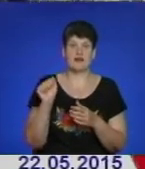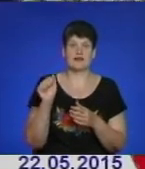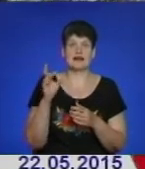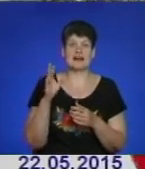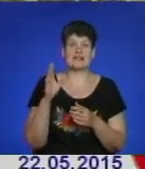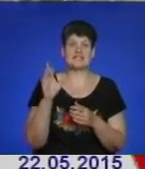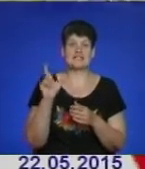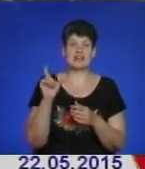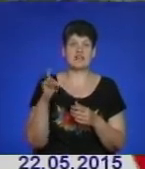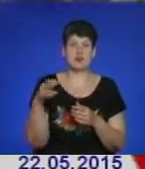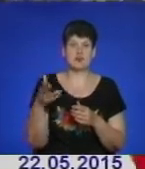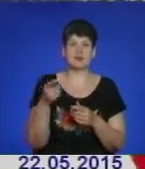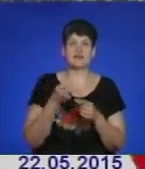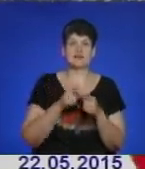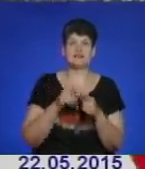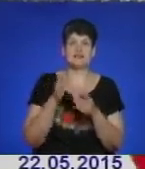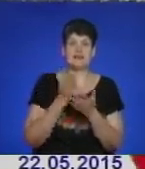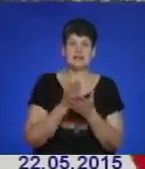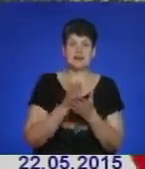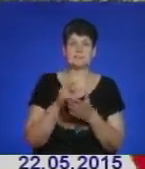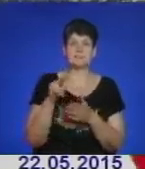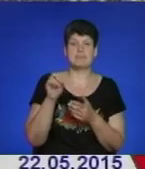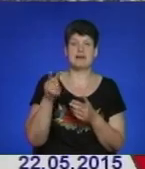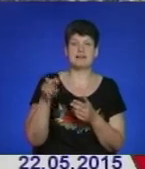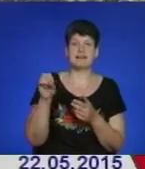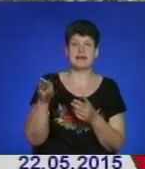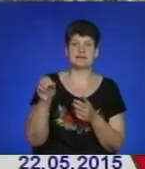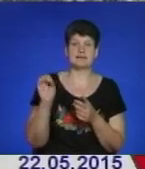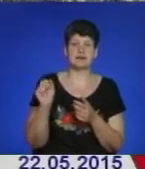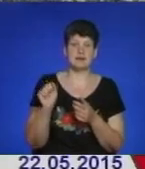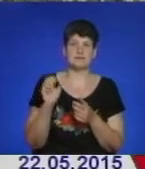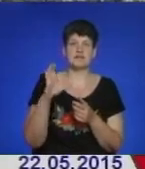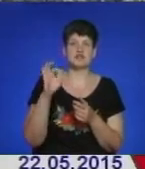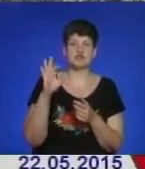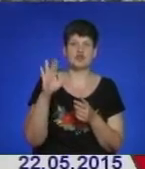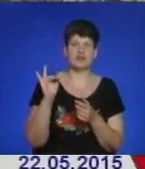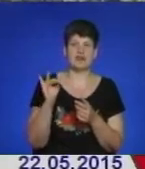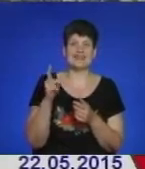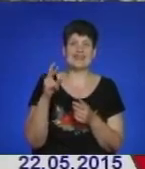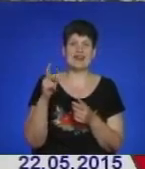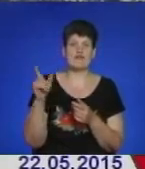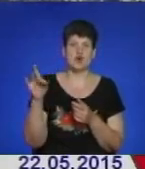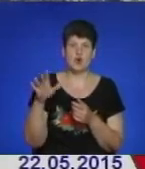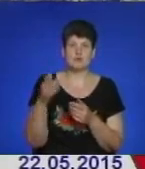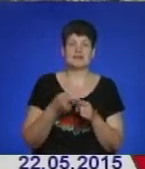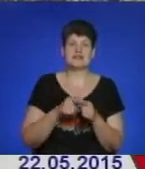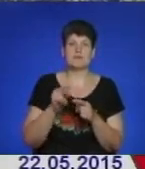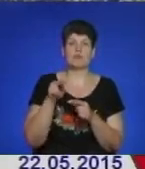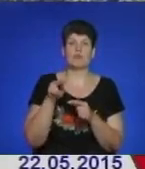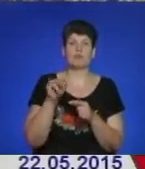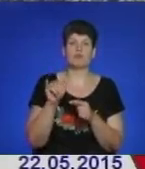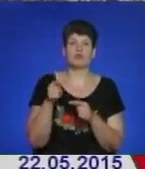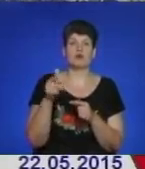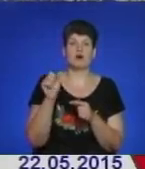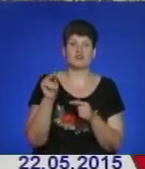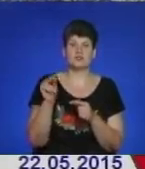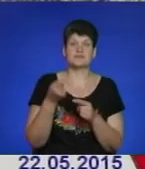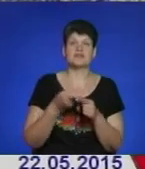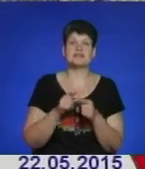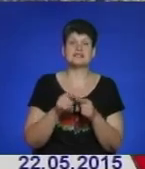є пелетка нашого червонокнижного виду сов, тобто найбільшої сови Європи – це пугач. Що ж таке пелетка?